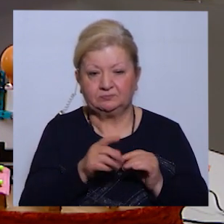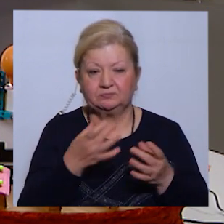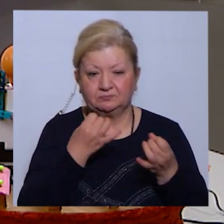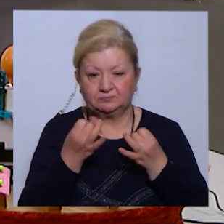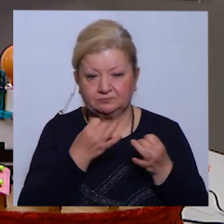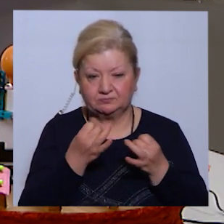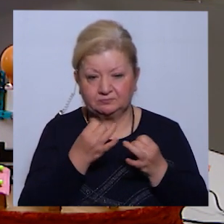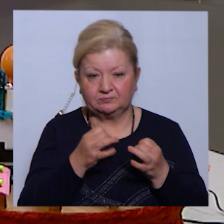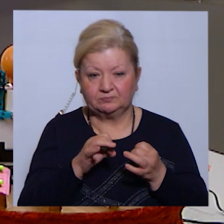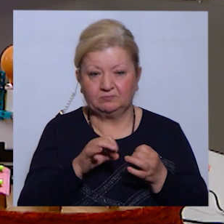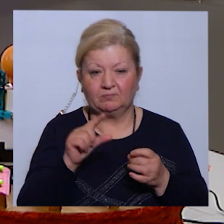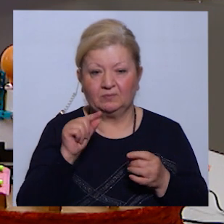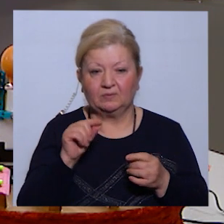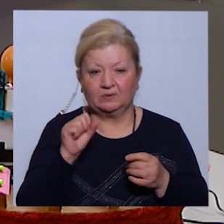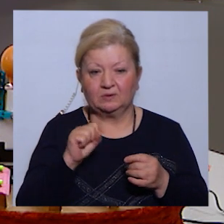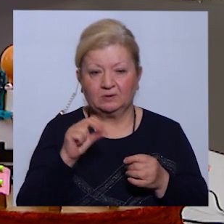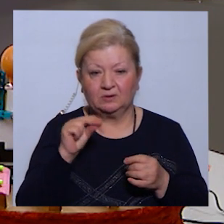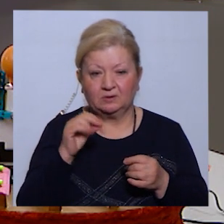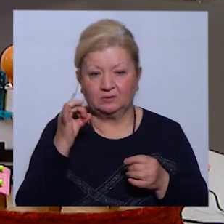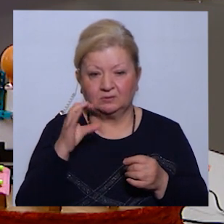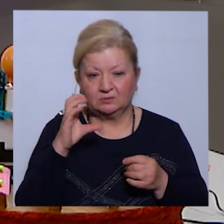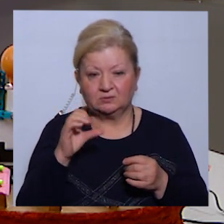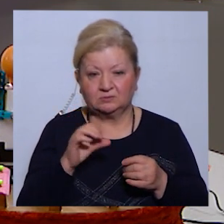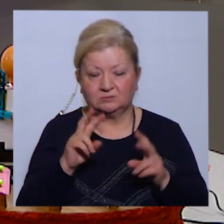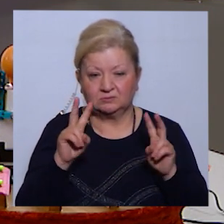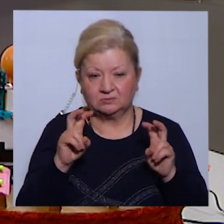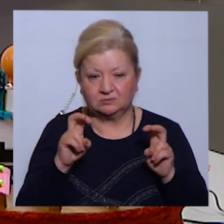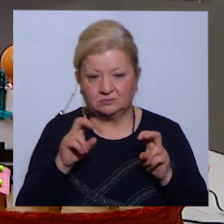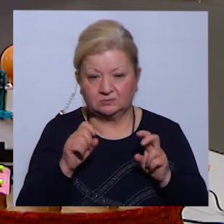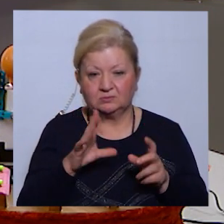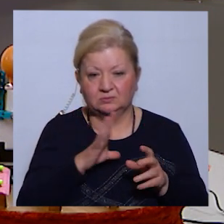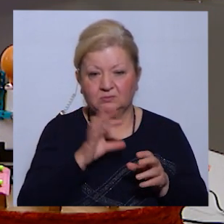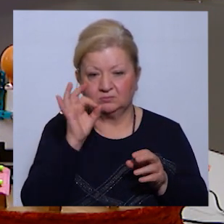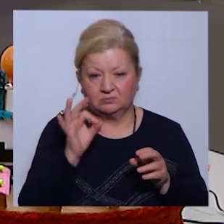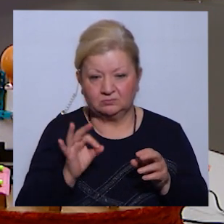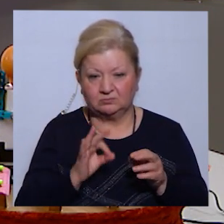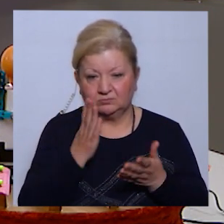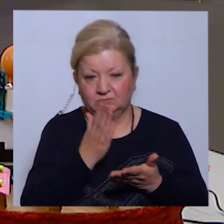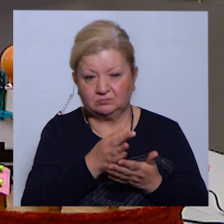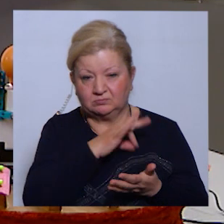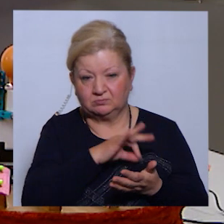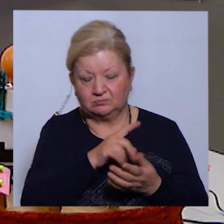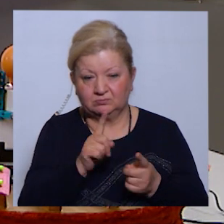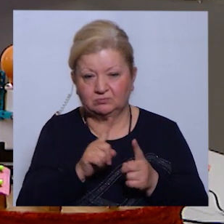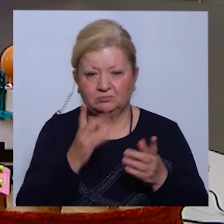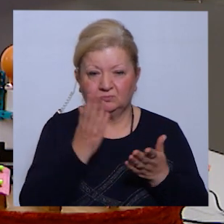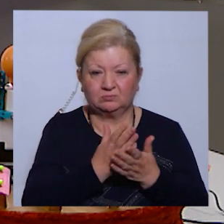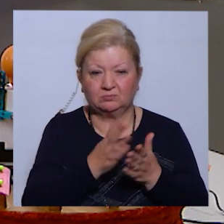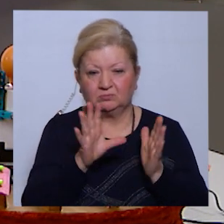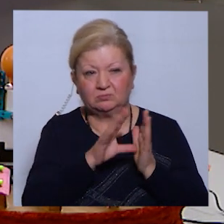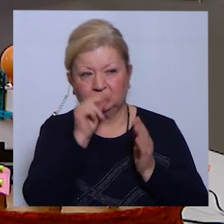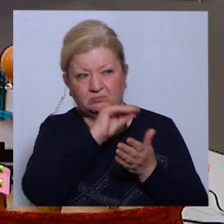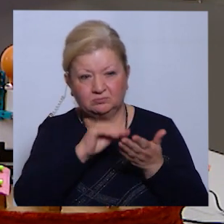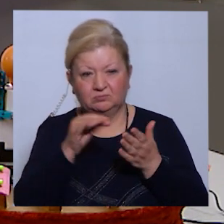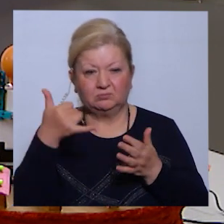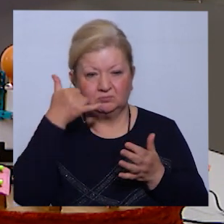ვისაუბროთ ისევ ტაჩის თემაზე, რომელსაც ხშირად ვიყენებთ, როგორც აღიხსენით. ეს ეხება ინტერაქტიულ დაფებს, ეს ეხება ჩვენს